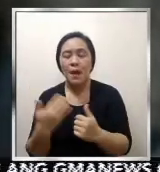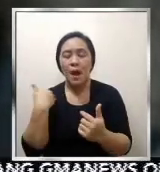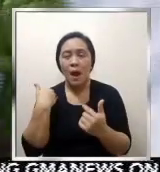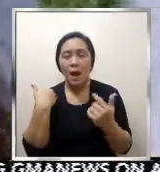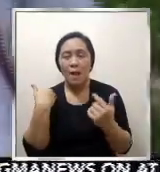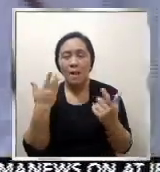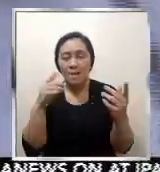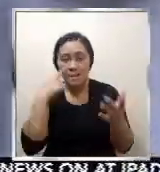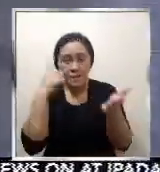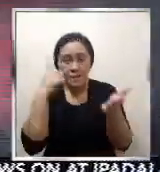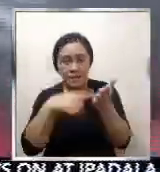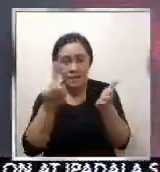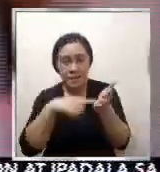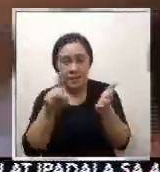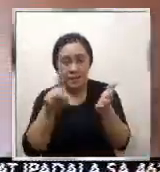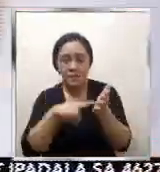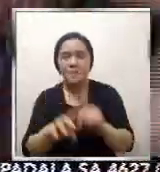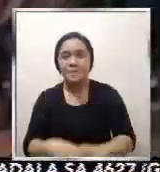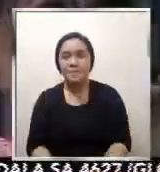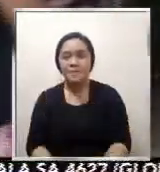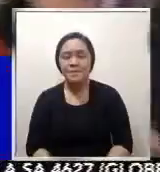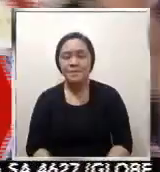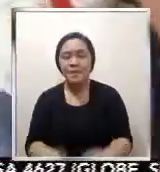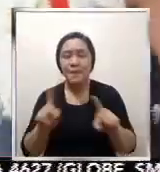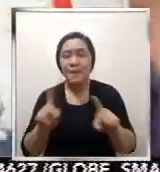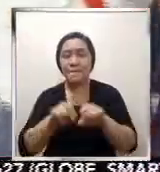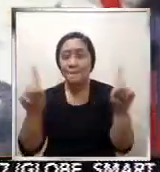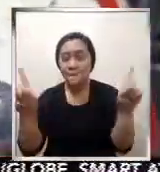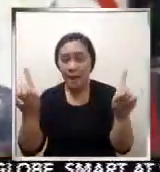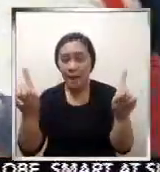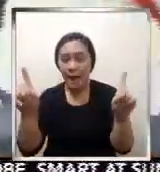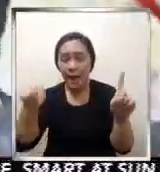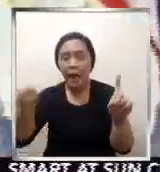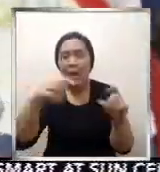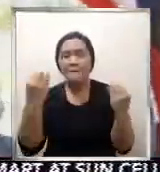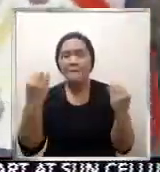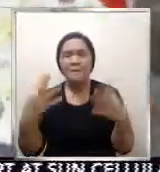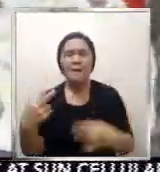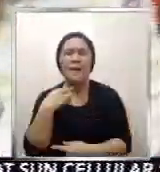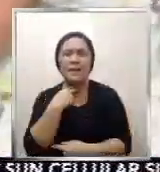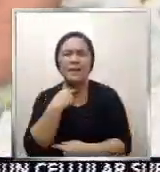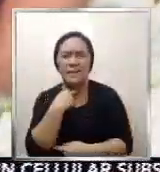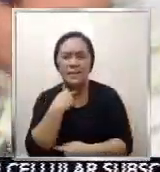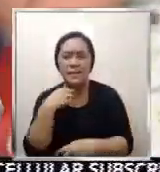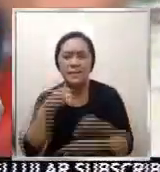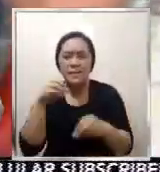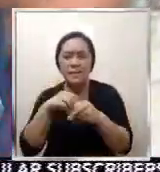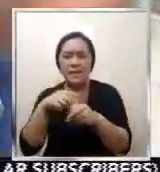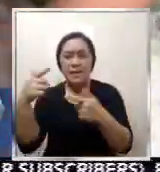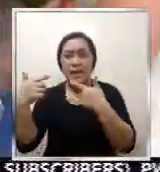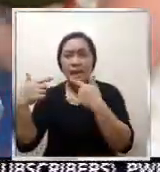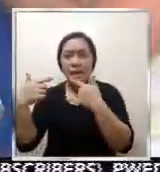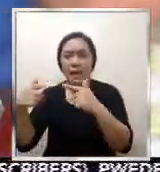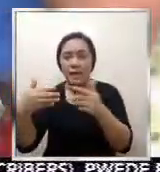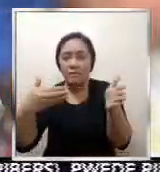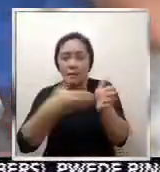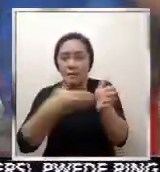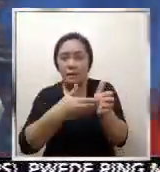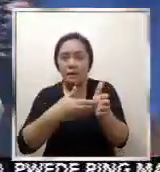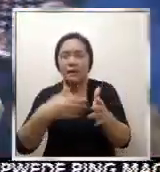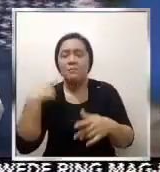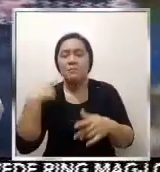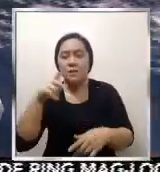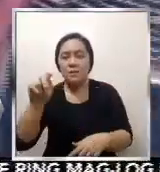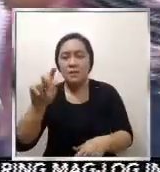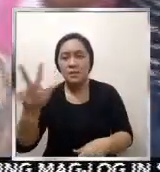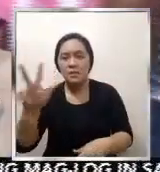are safe. Pero nadaragdagan pa ang stranded sa NAIA. Malapit sa gate ng Terminal 3, patuloy ang dating ng mga nais bumiyaheng GenSan